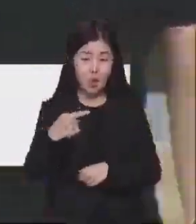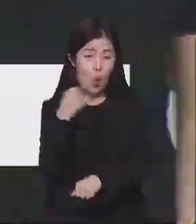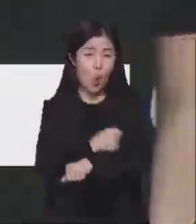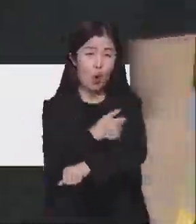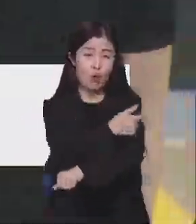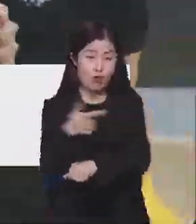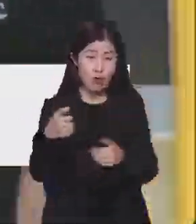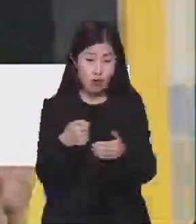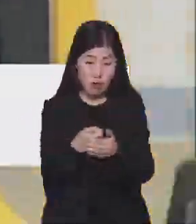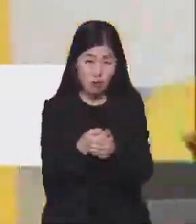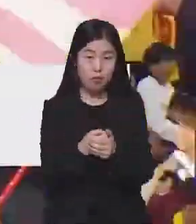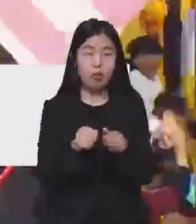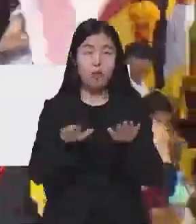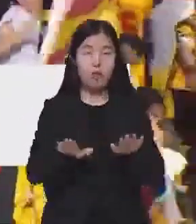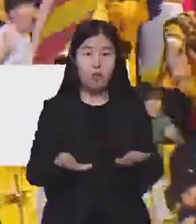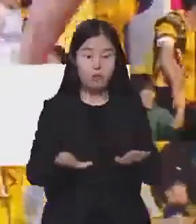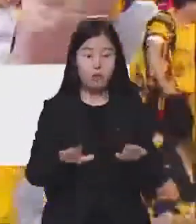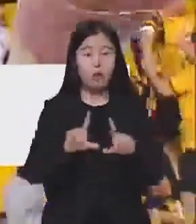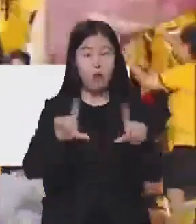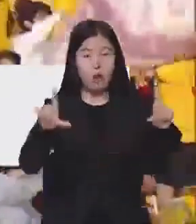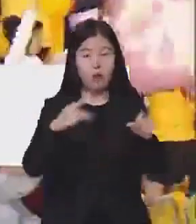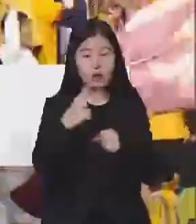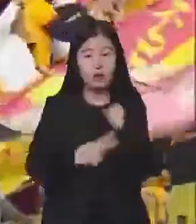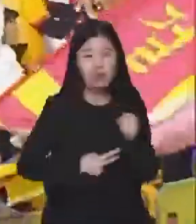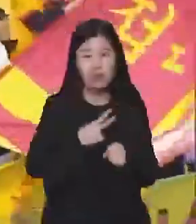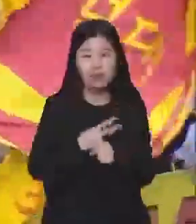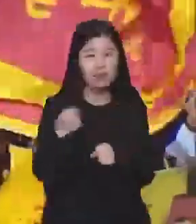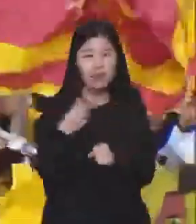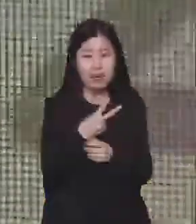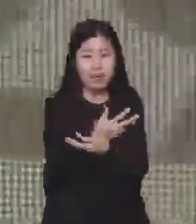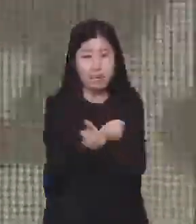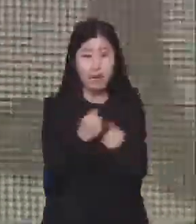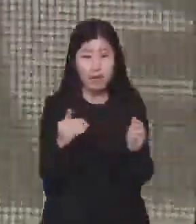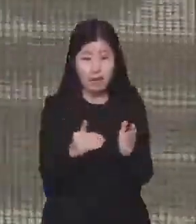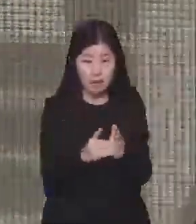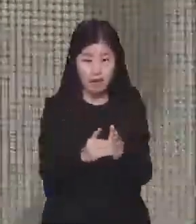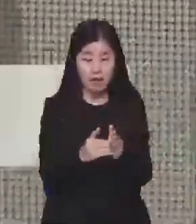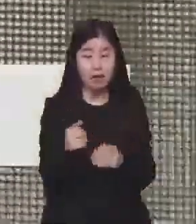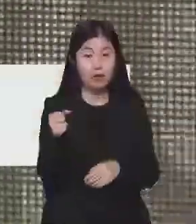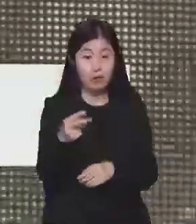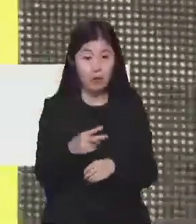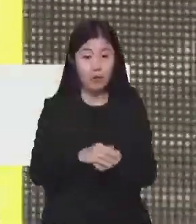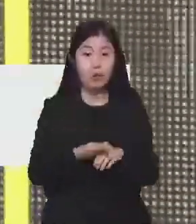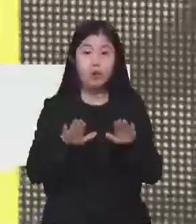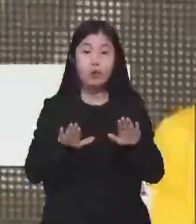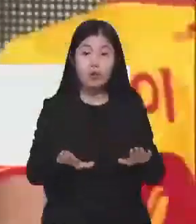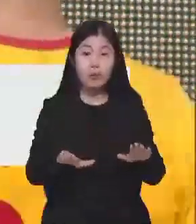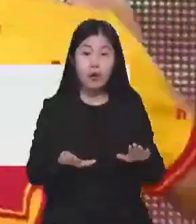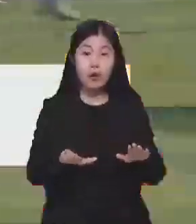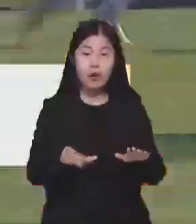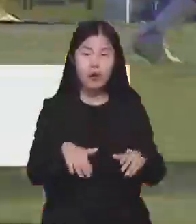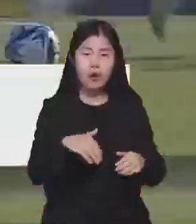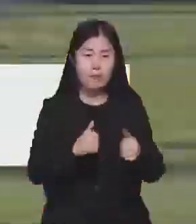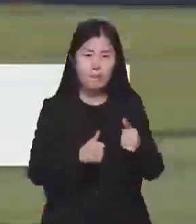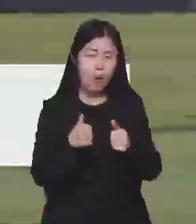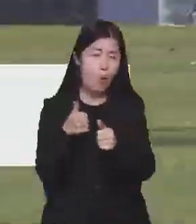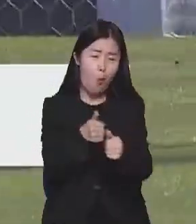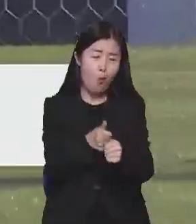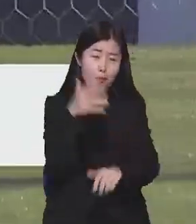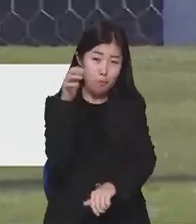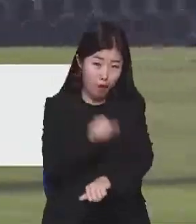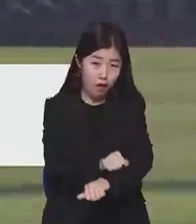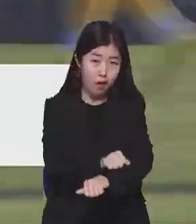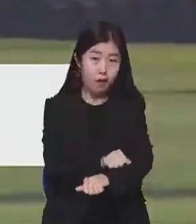연봉에 올해 초 2년 재계약을 맺었습니다. 그리고 눈부신 활약을 선보인 이번 시즌이 끝나자마자